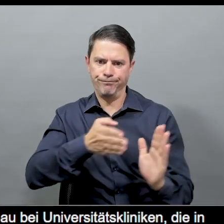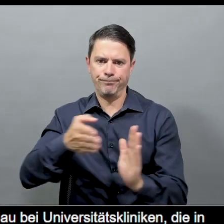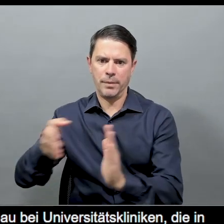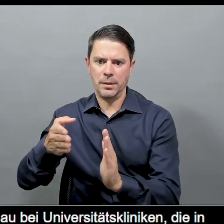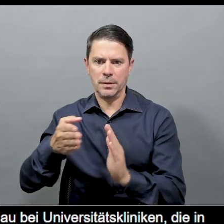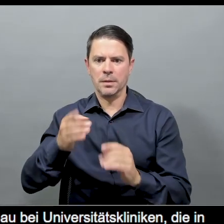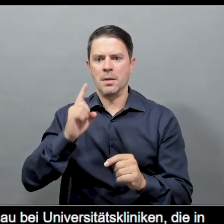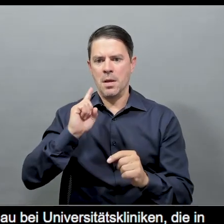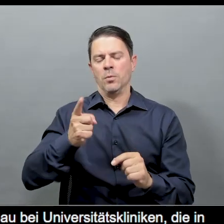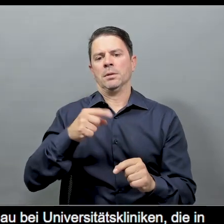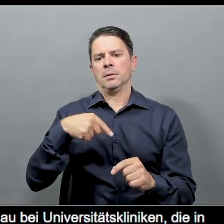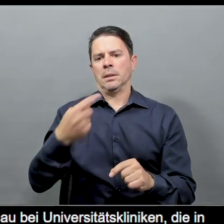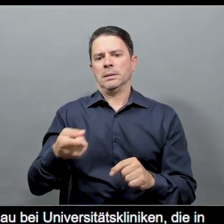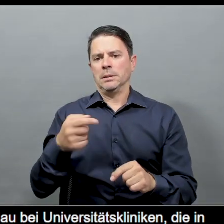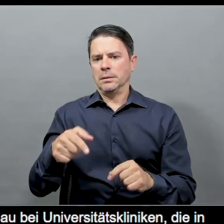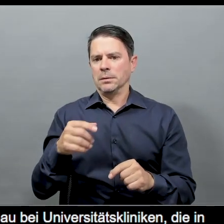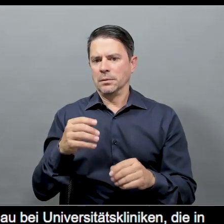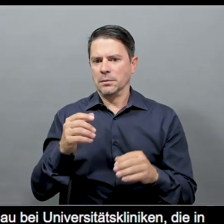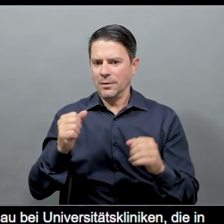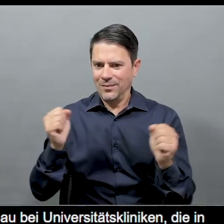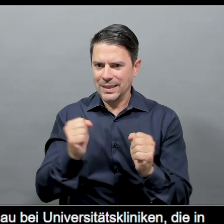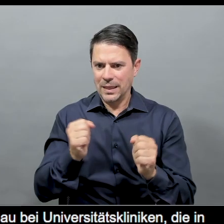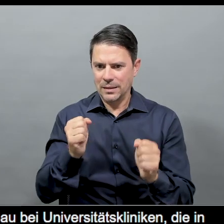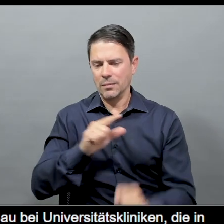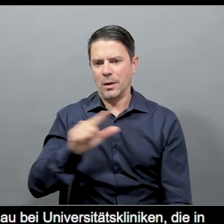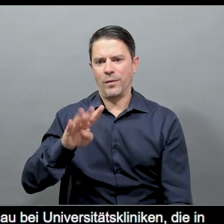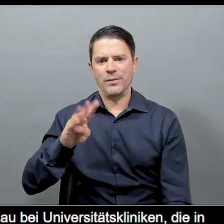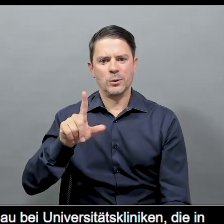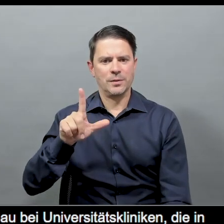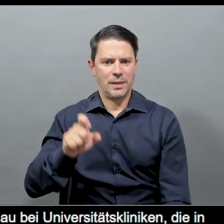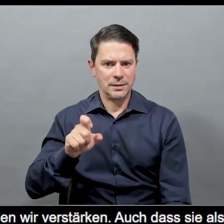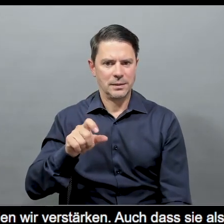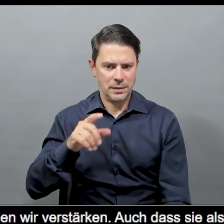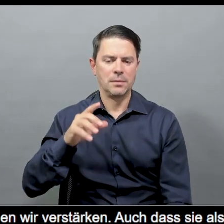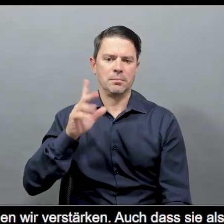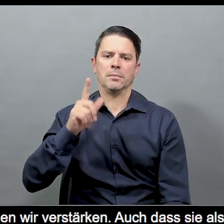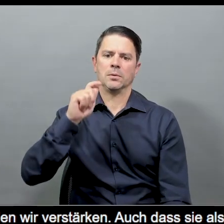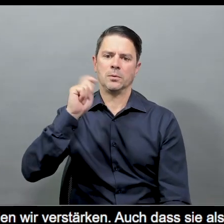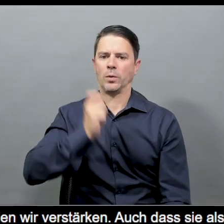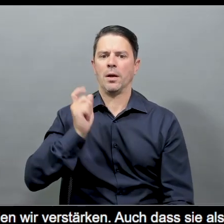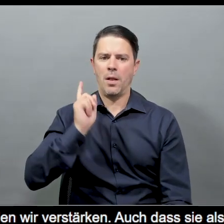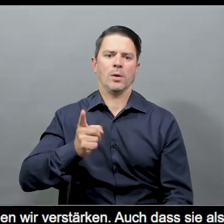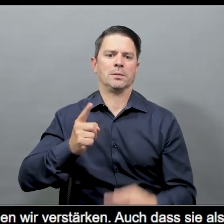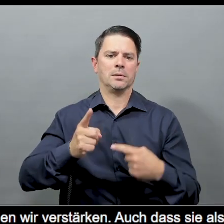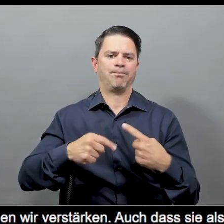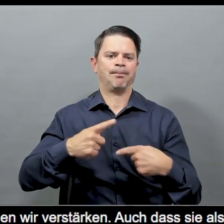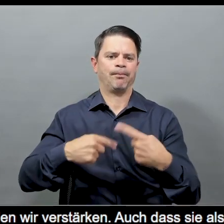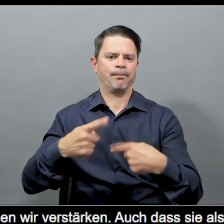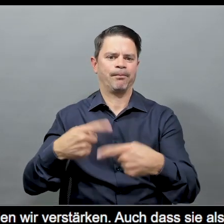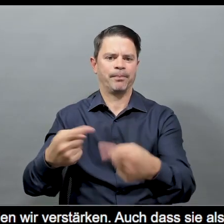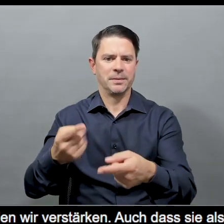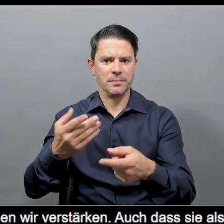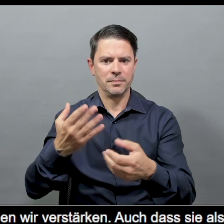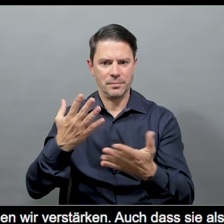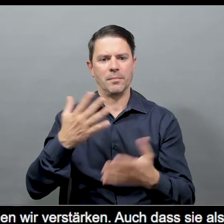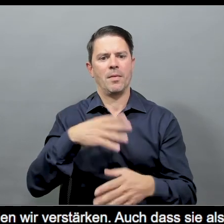am Medizincampus Niederbayern zum Wintersemester 2024, 2025 dann auch tatsächlich erfolgen soll. Sie sehen, auch im